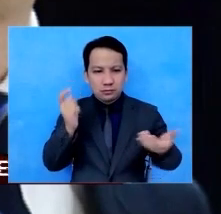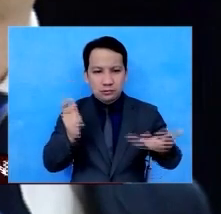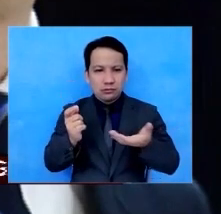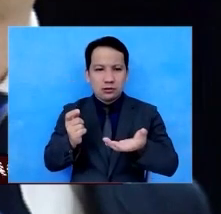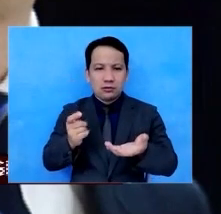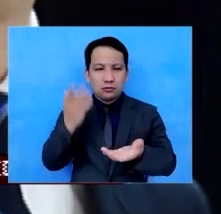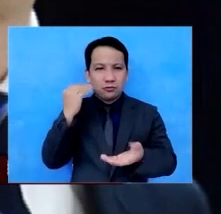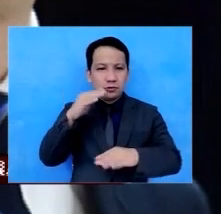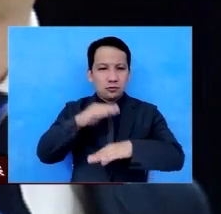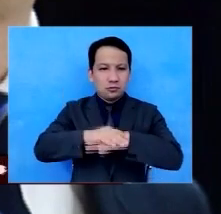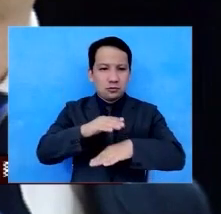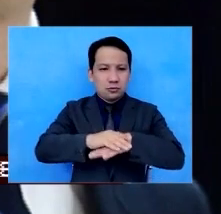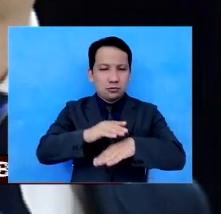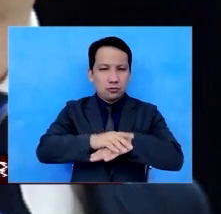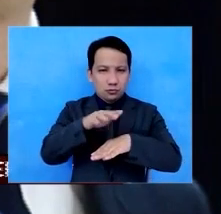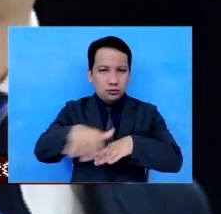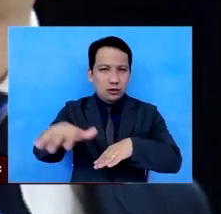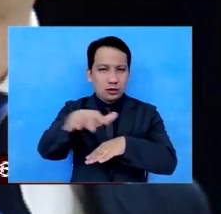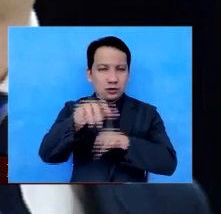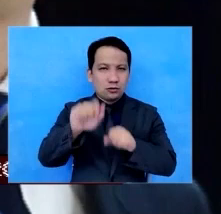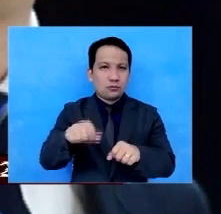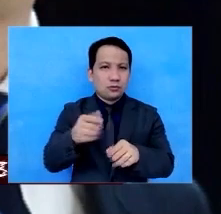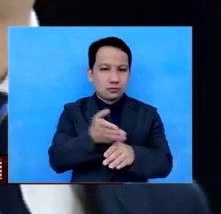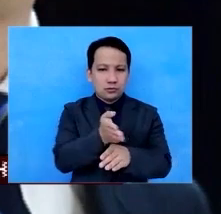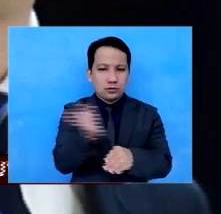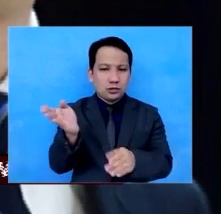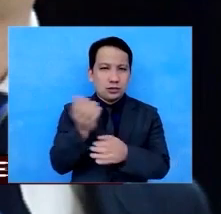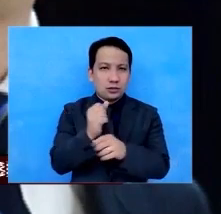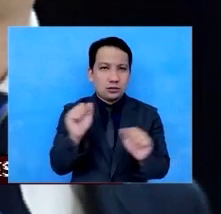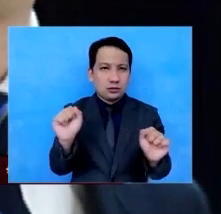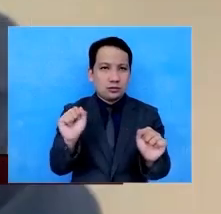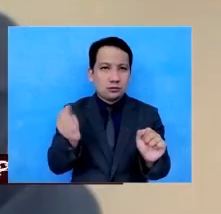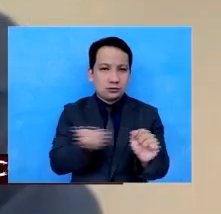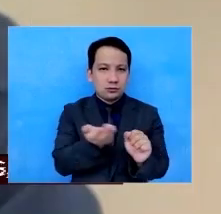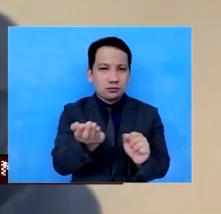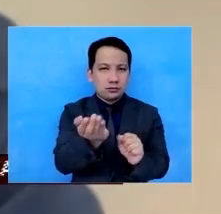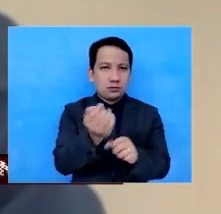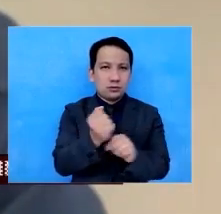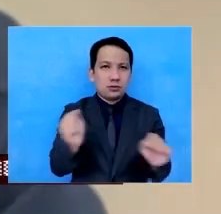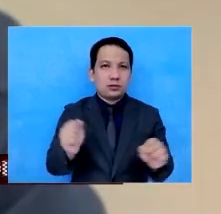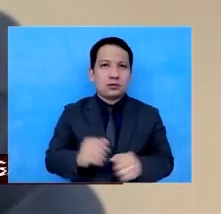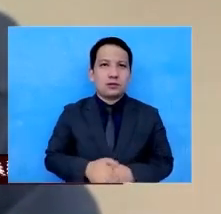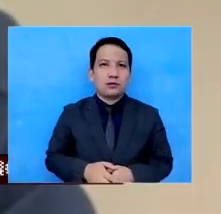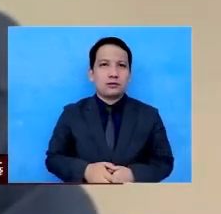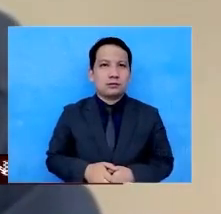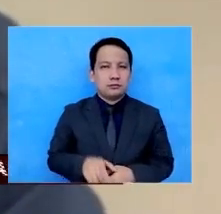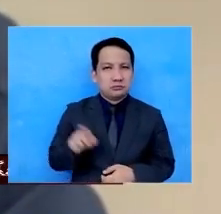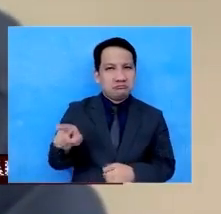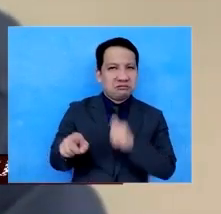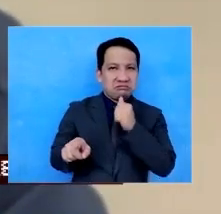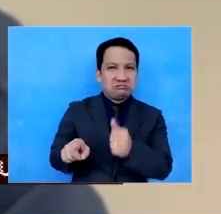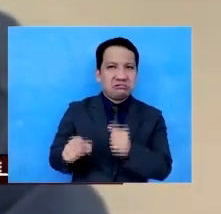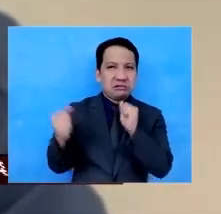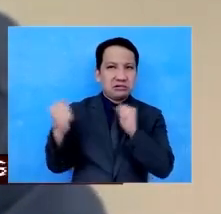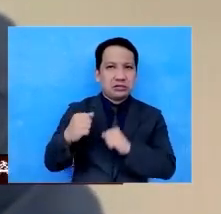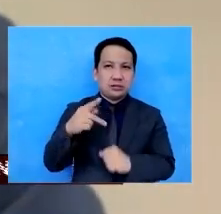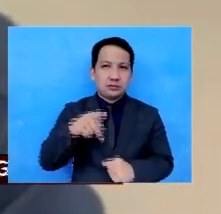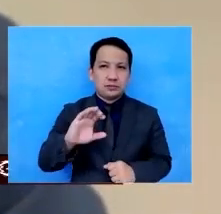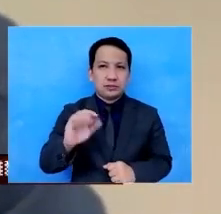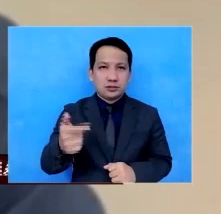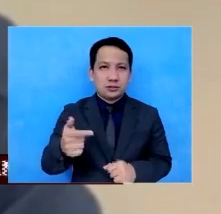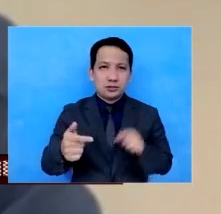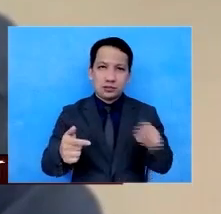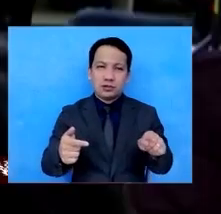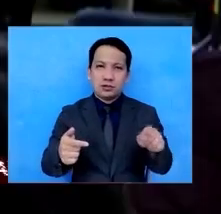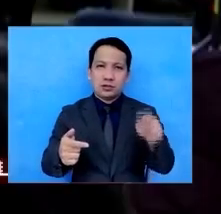mag-signal ng direksyon nang sa gayon ay masigurong ligtas ang pagbiyahe sa dagat. Hindi naman kinagat ni PCG spokesman